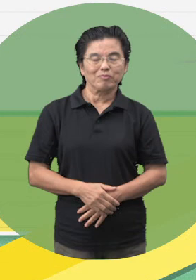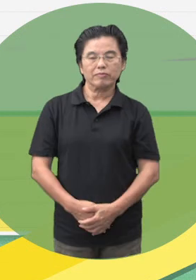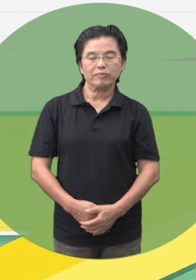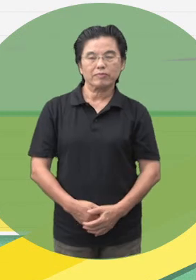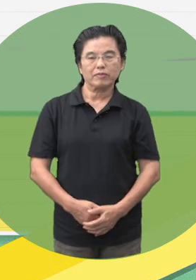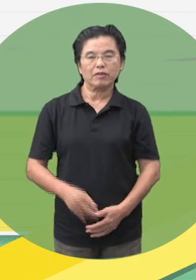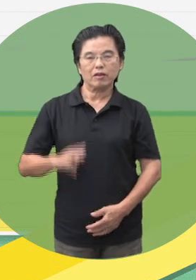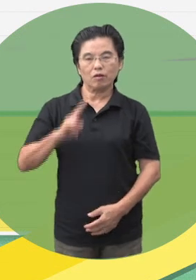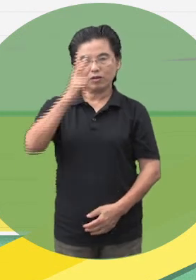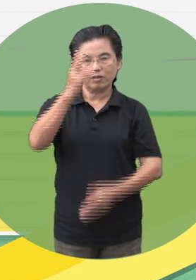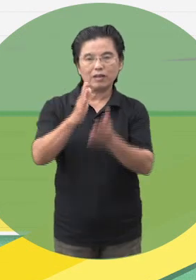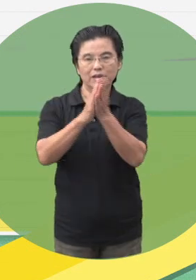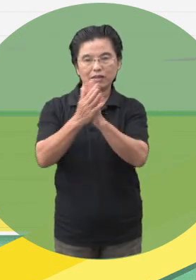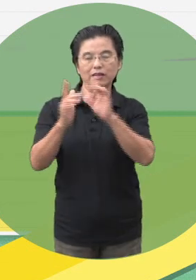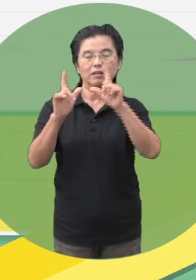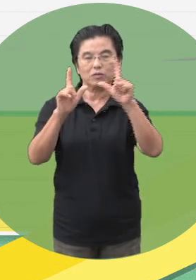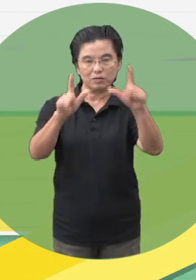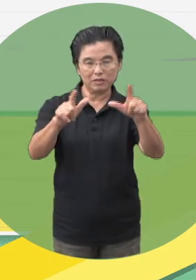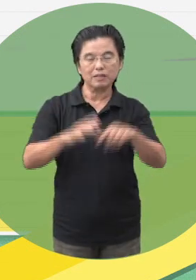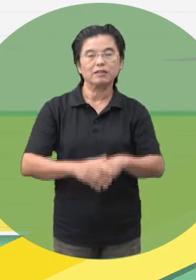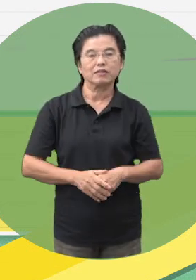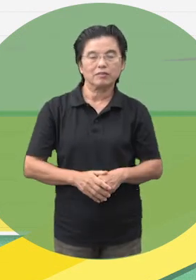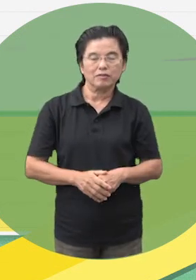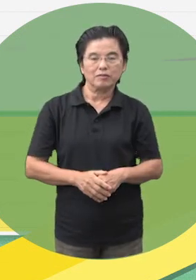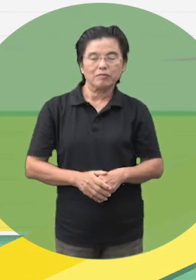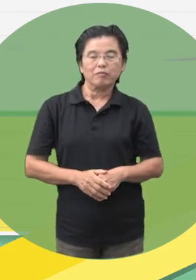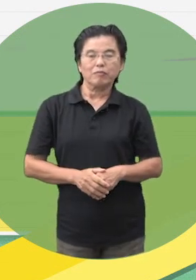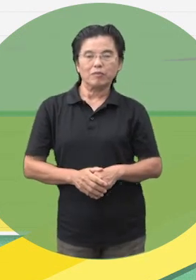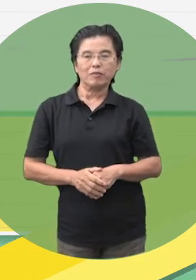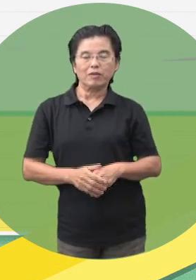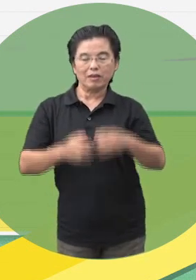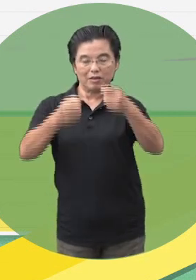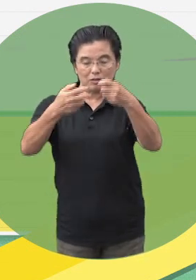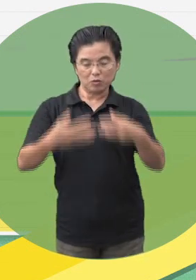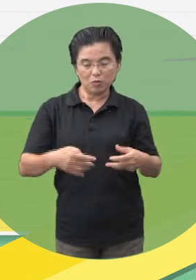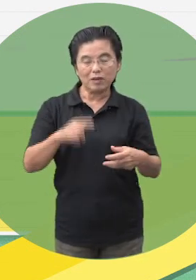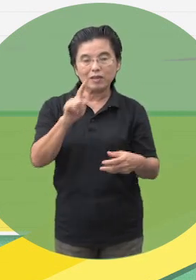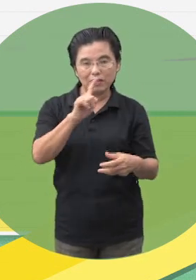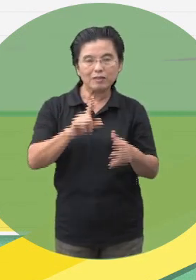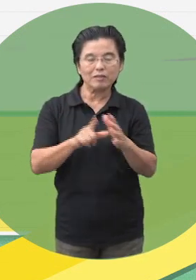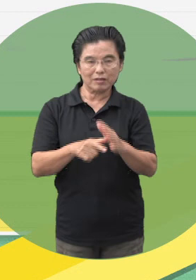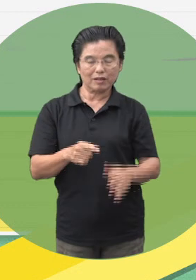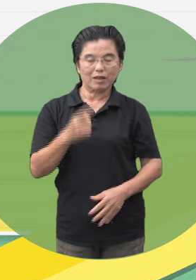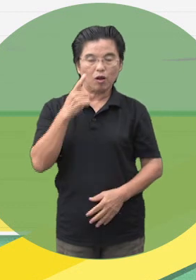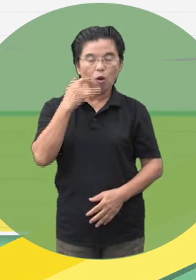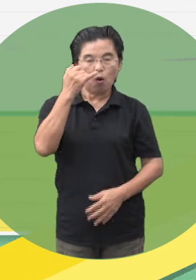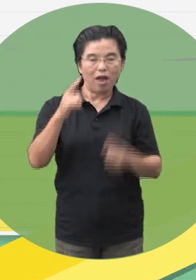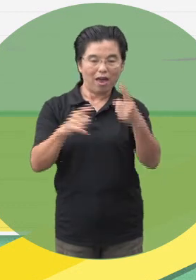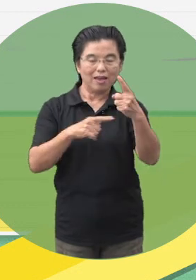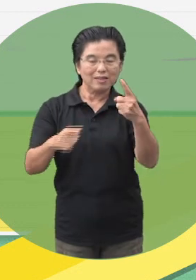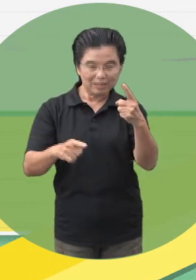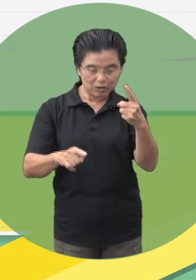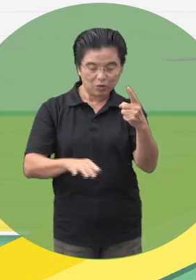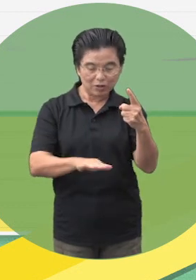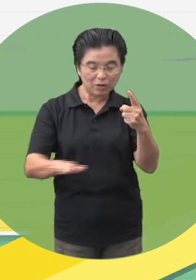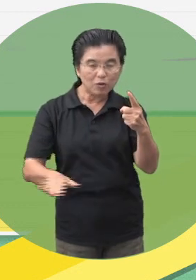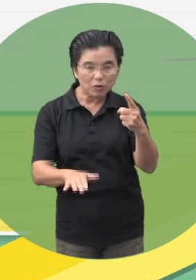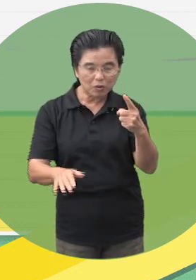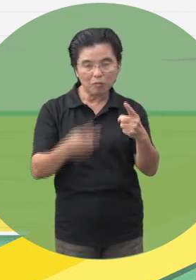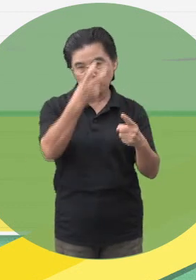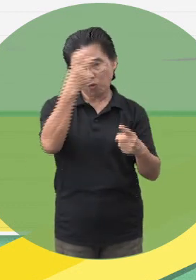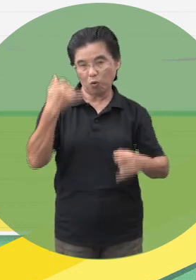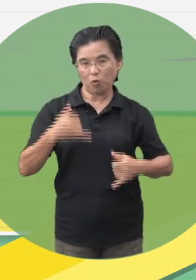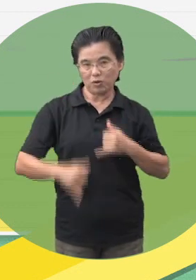続いて県からのお知らせです。県では一定の要件を満たす一人親家庭の高校生を対象